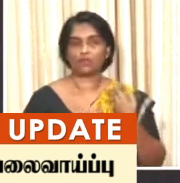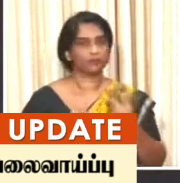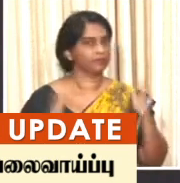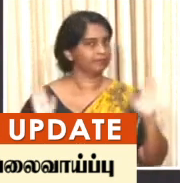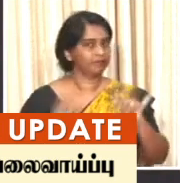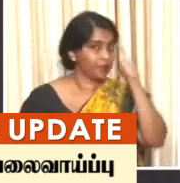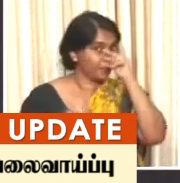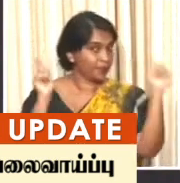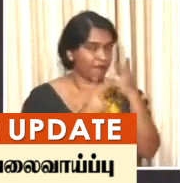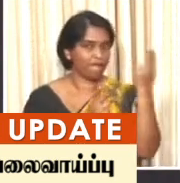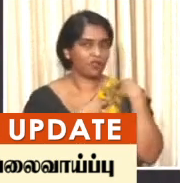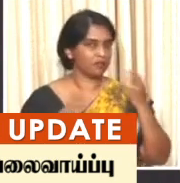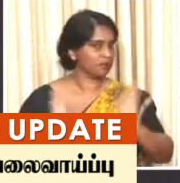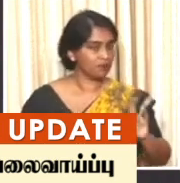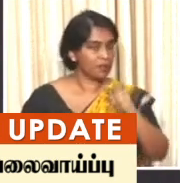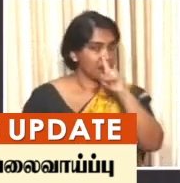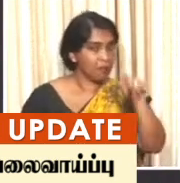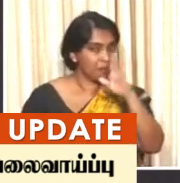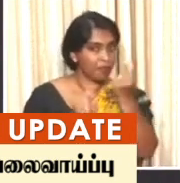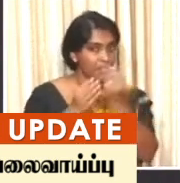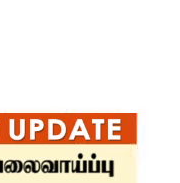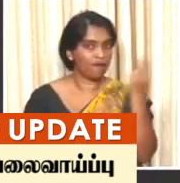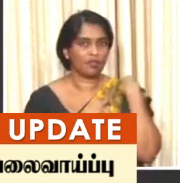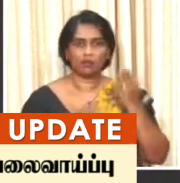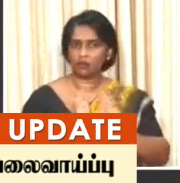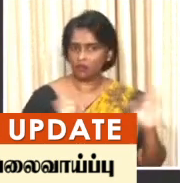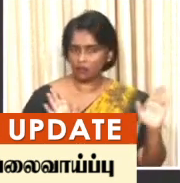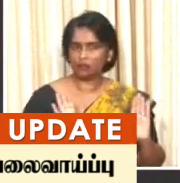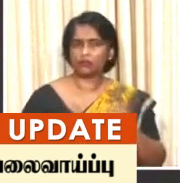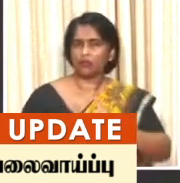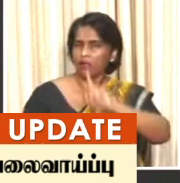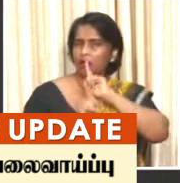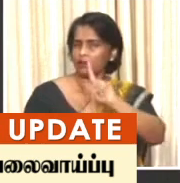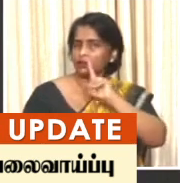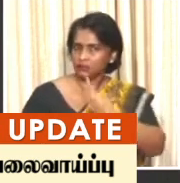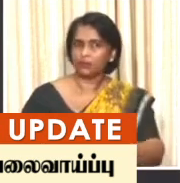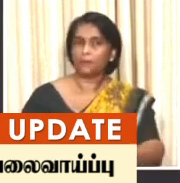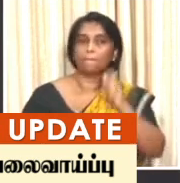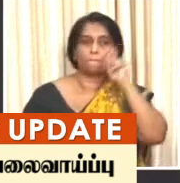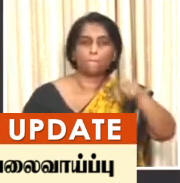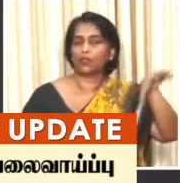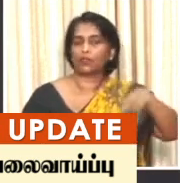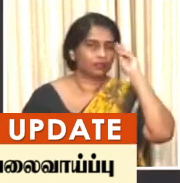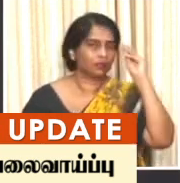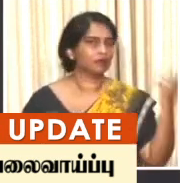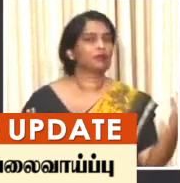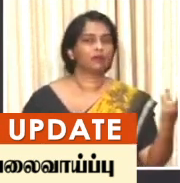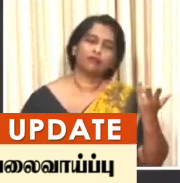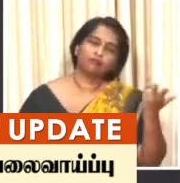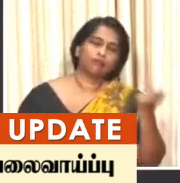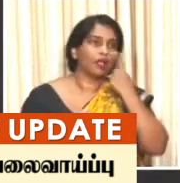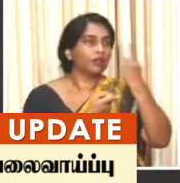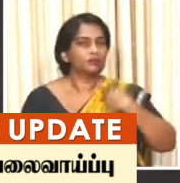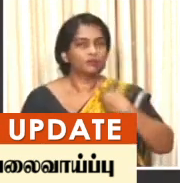නැහැ. මේ වැරදි විදියට ගියොත්. වැරදි විදියට සල්ලි දුන්නොත් අපි වග කියන්නේ නැහැ. මේක අපි කොච්චර කිව්වත් මේ මිනිස්සු තේරුන්නේ නැහැ හැමෝම කිතනවා කවුරු හරි